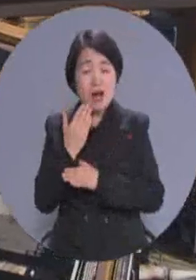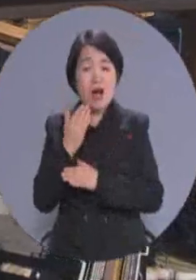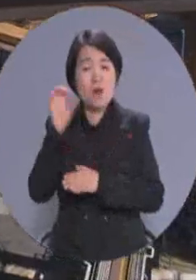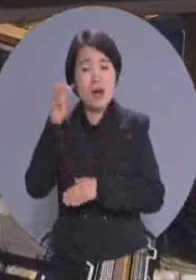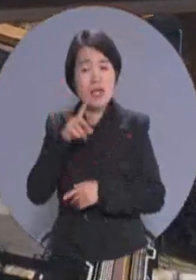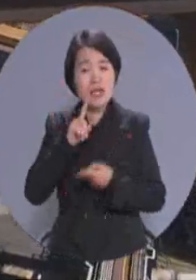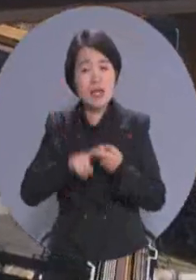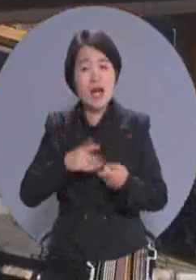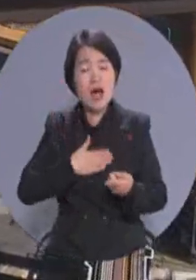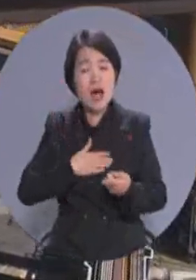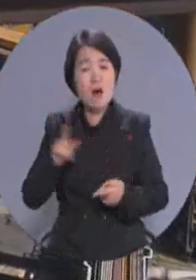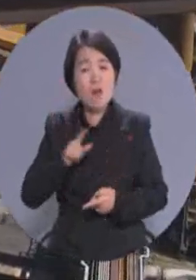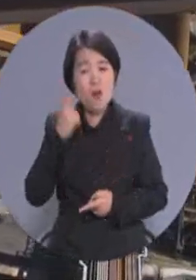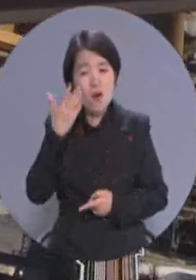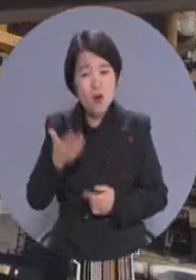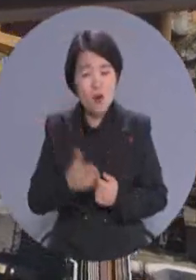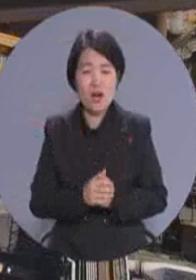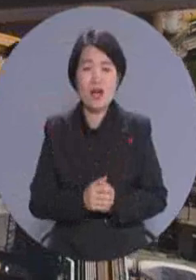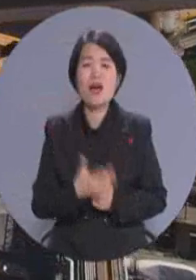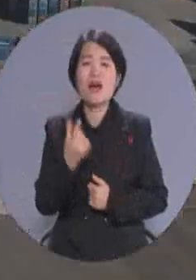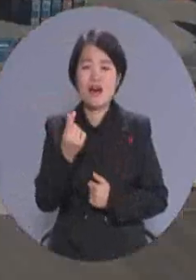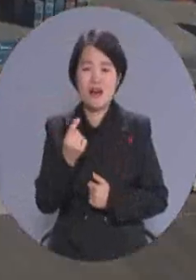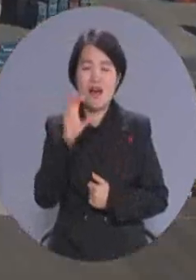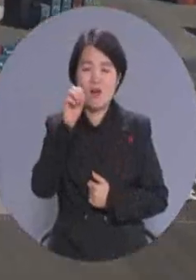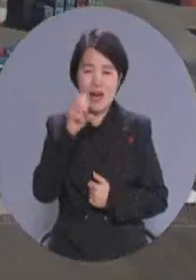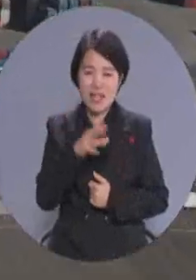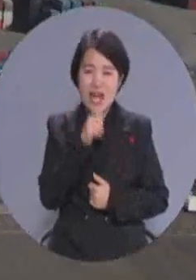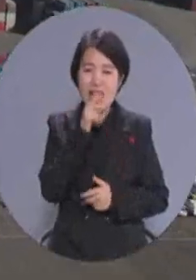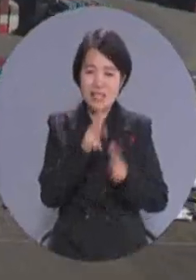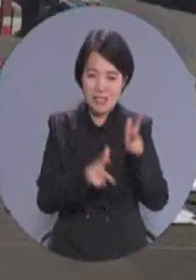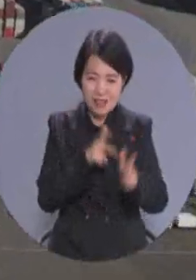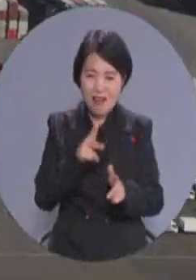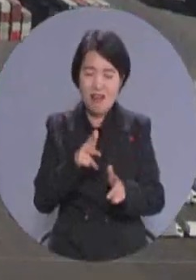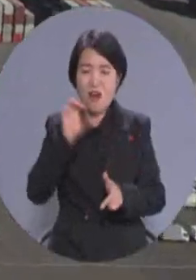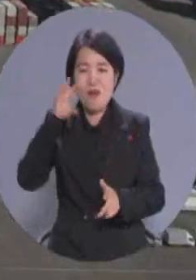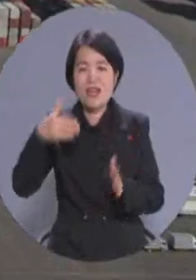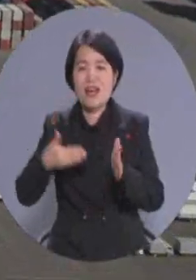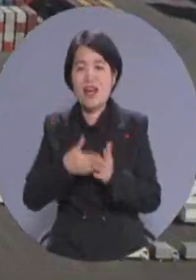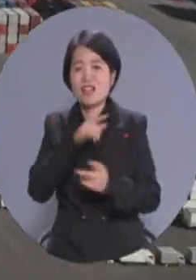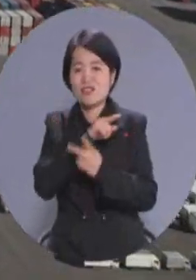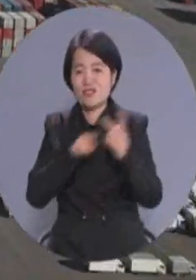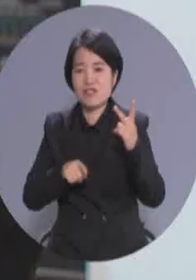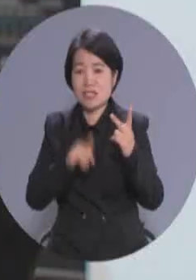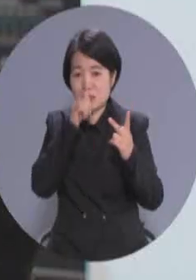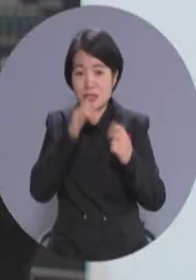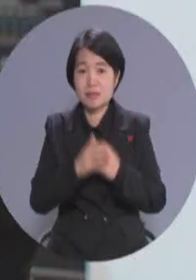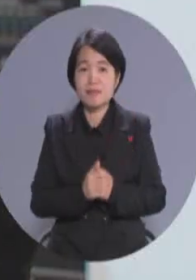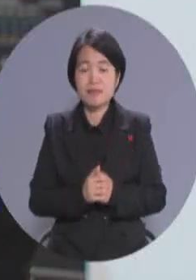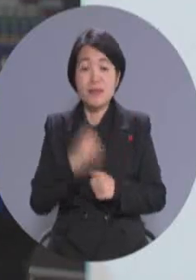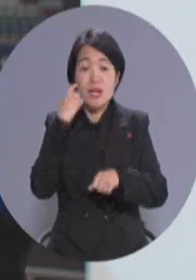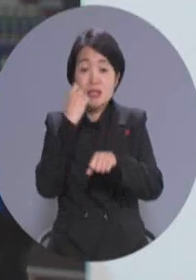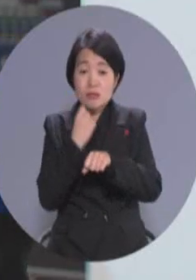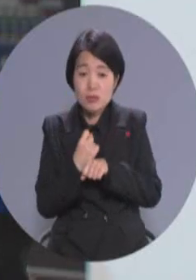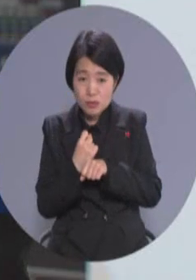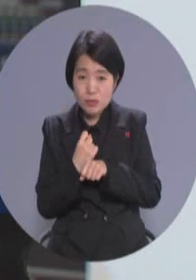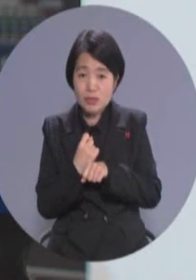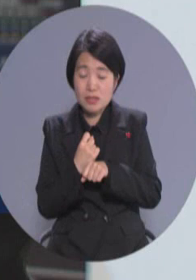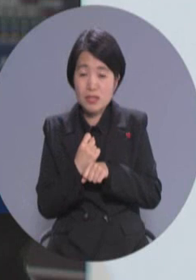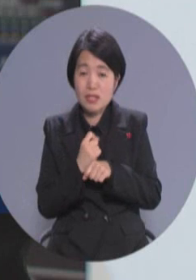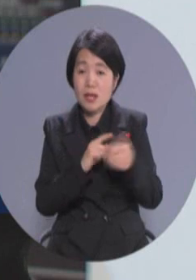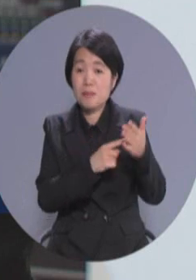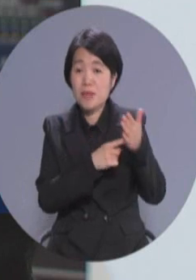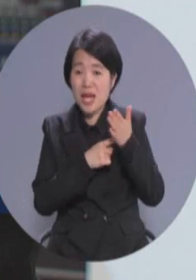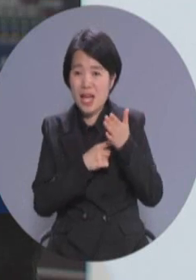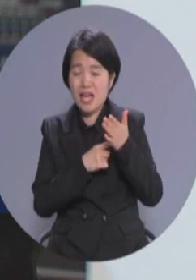대해 알고 있는 것 하면 단연 광양 제철과 광양항 등이었습니다이 정체성 연구가 연구를 해서 제시하는